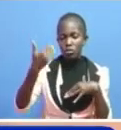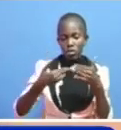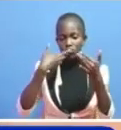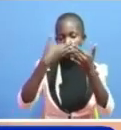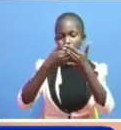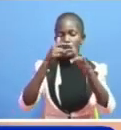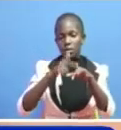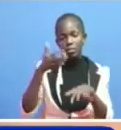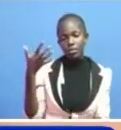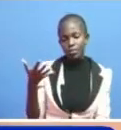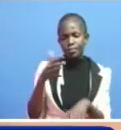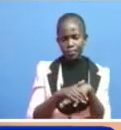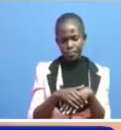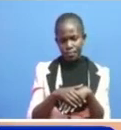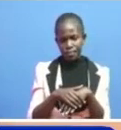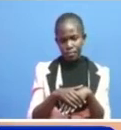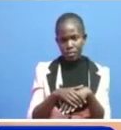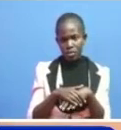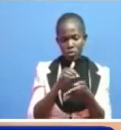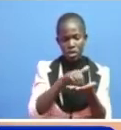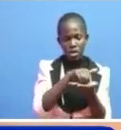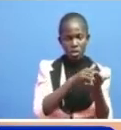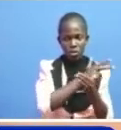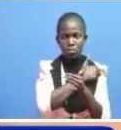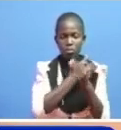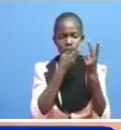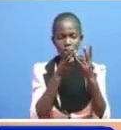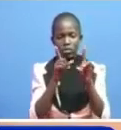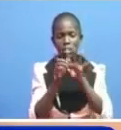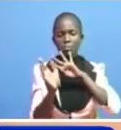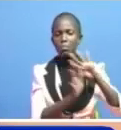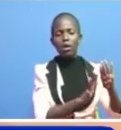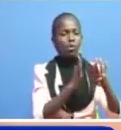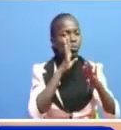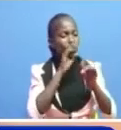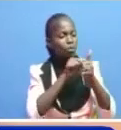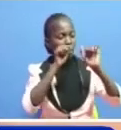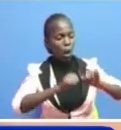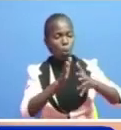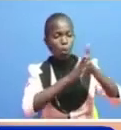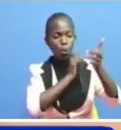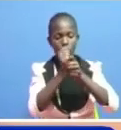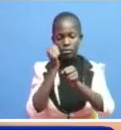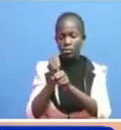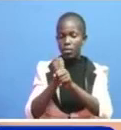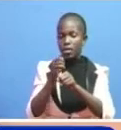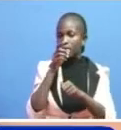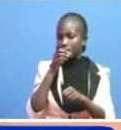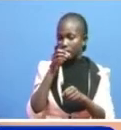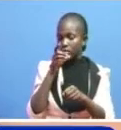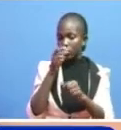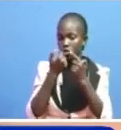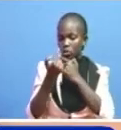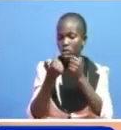ila kwedhewa ila moona uleelu masivitalini na kwivetana nzeke ila itonya kwananga Uthukumi inge Yumbya